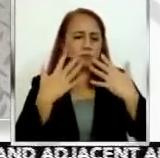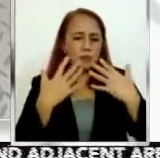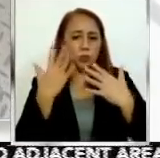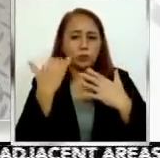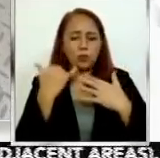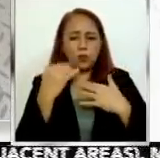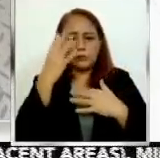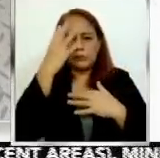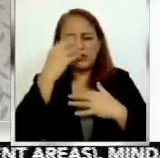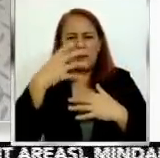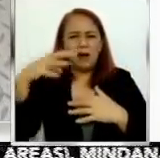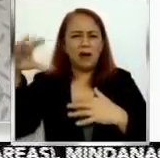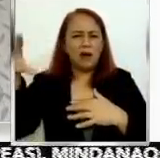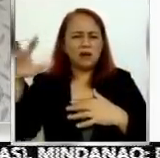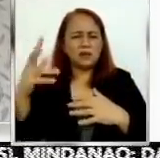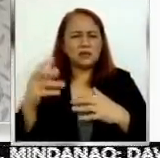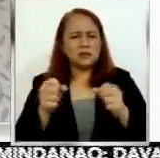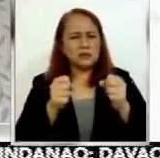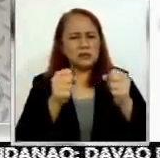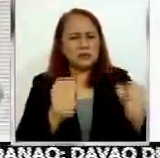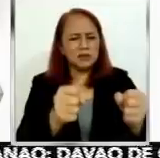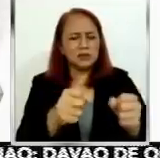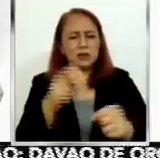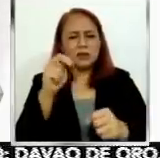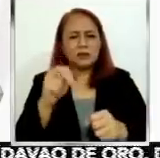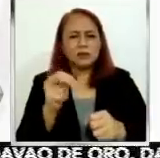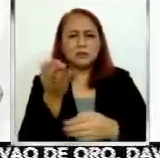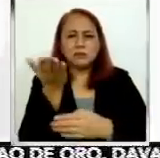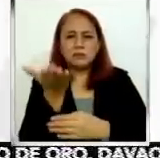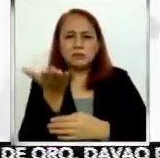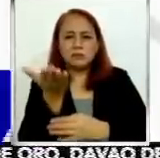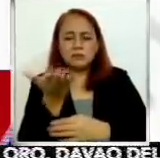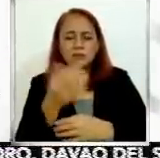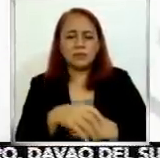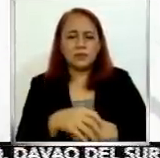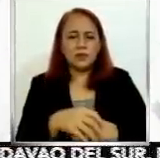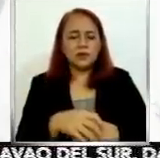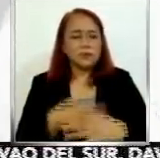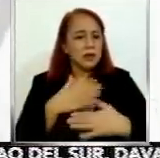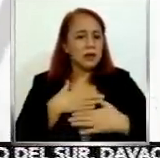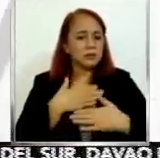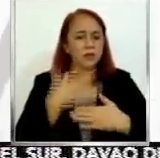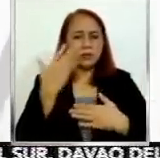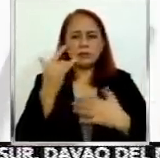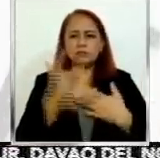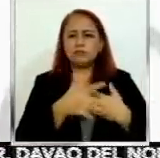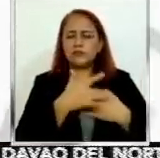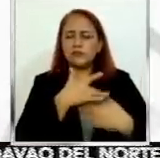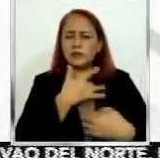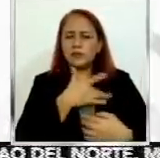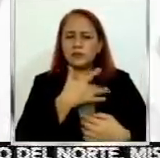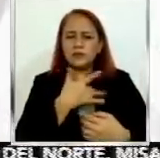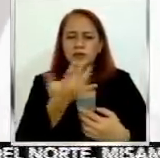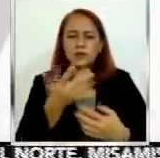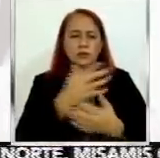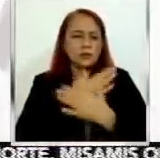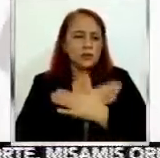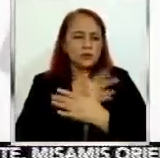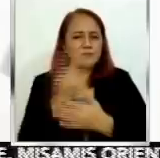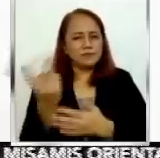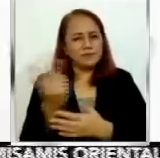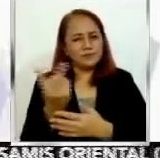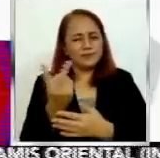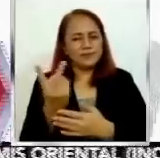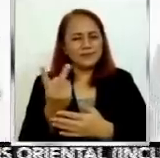sa lansangan at kailangan nilang mamalimos. Masaya naman kasi ramdam na ramdam mo yung pagmamahal nila sa isa't